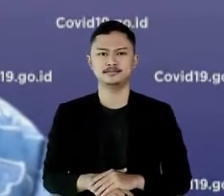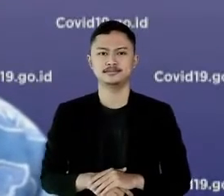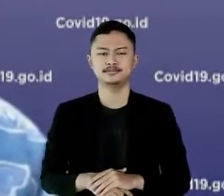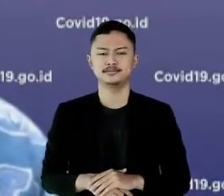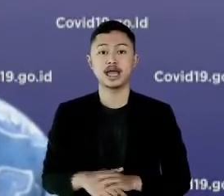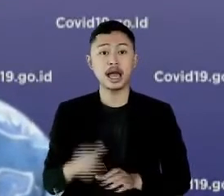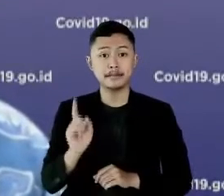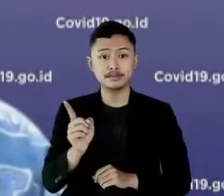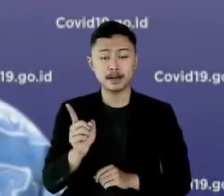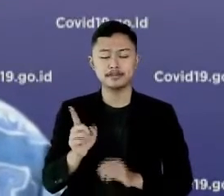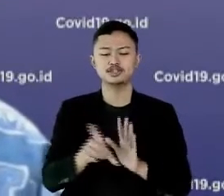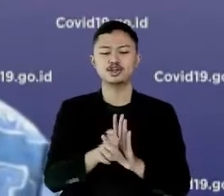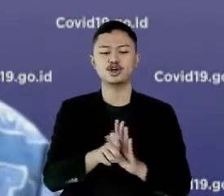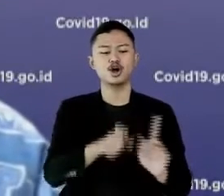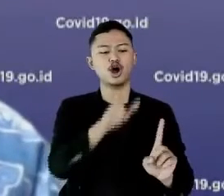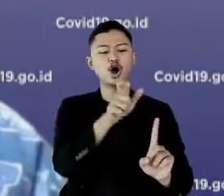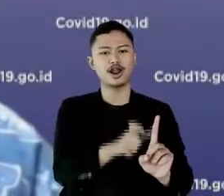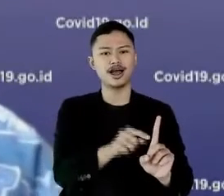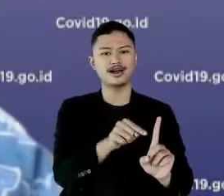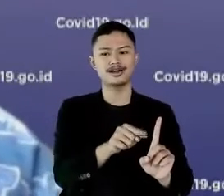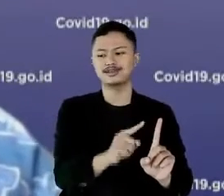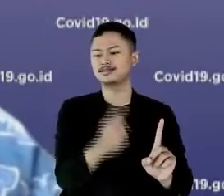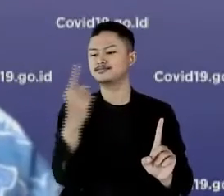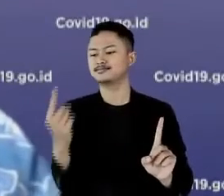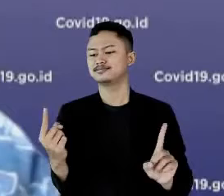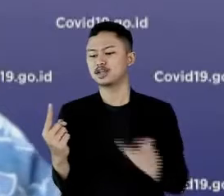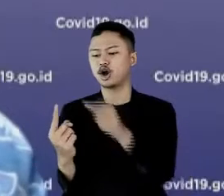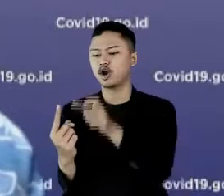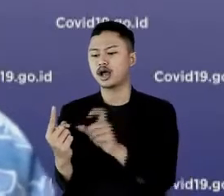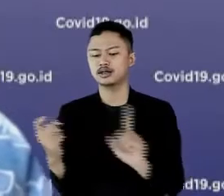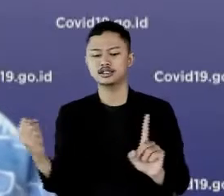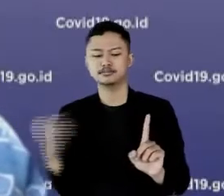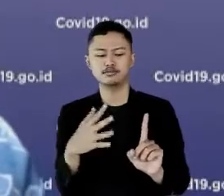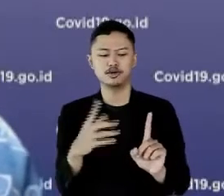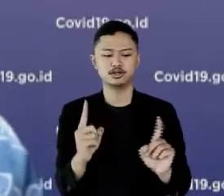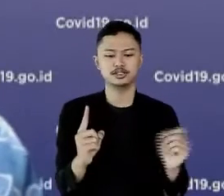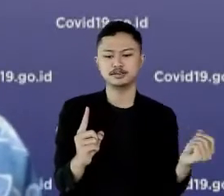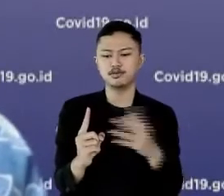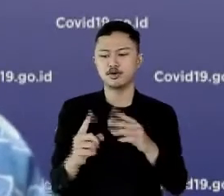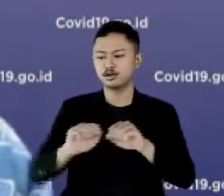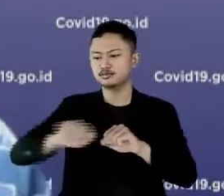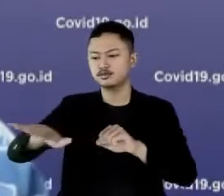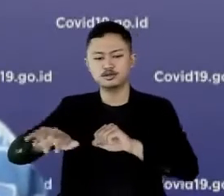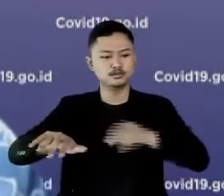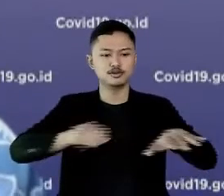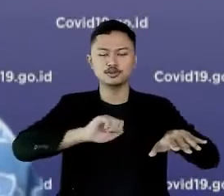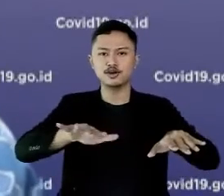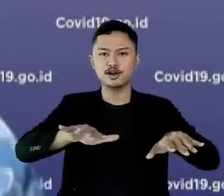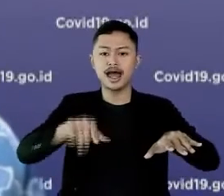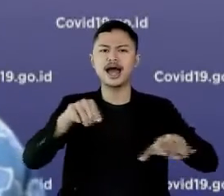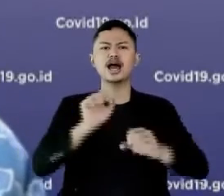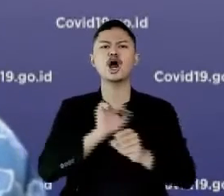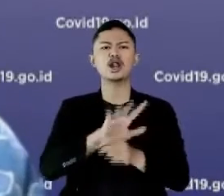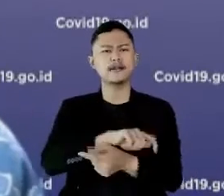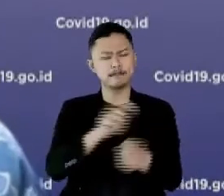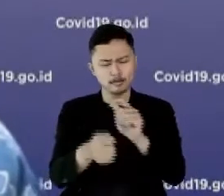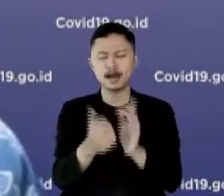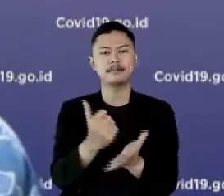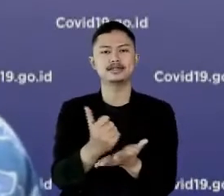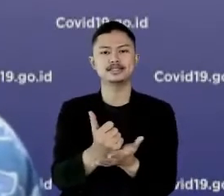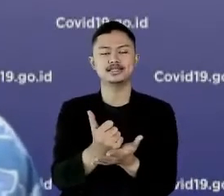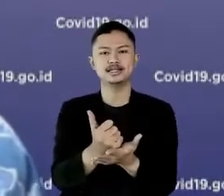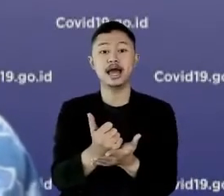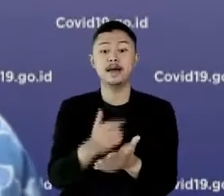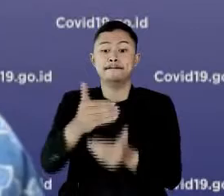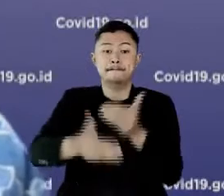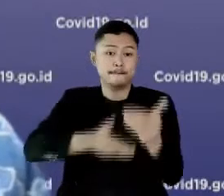kalau terjadi banyak penularan, sehingga kan banyak tuh virus bereplikasi kan, dia banyak banyak berkembang biak lah ya. Nah, dalam perkembang biakan